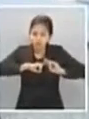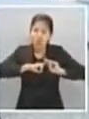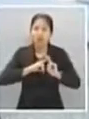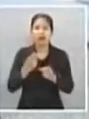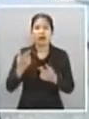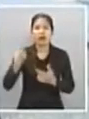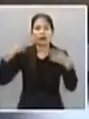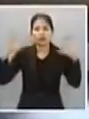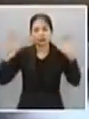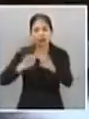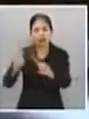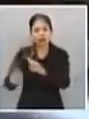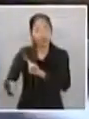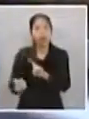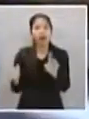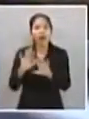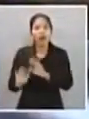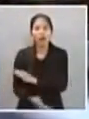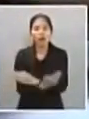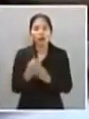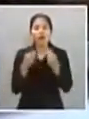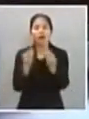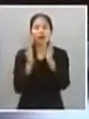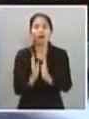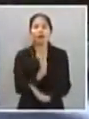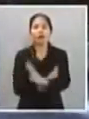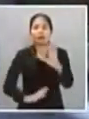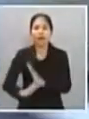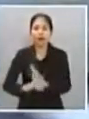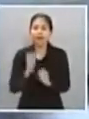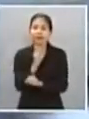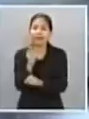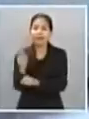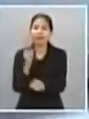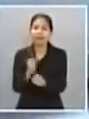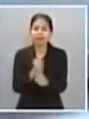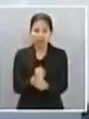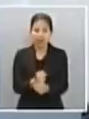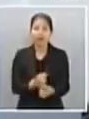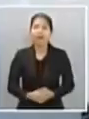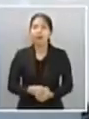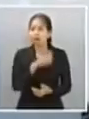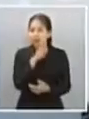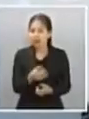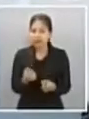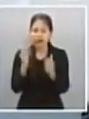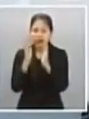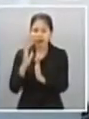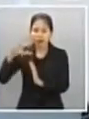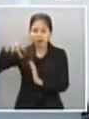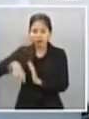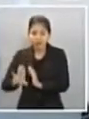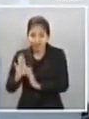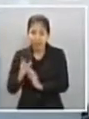ามาทำงานมากขึ้นเป็นการเปิดโอกาสแต่ถ้าหากว่าไม่สามารถปฏิบัติได้นายจ้างจะต้องจ่ายเงินสมทบรายปีเพื่อนำเงิน